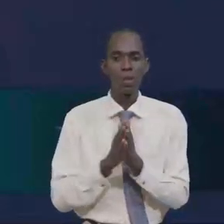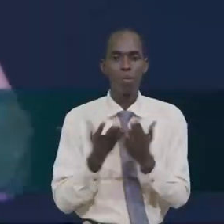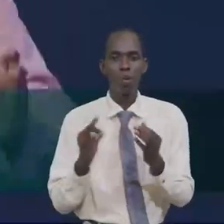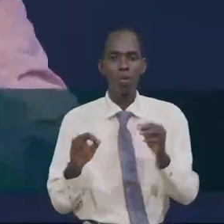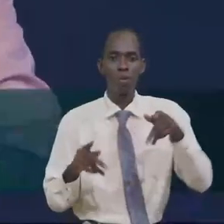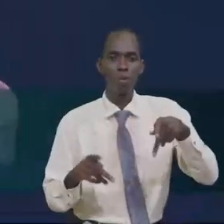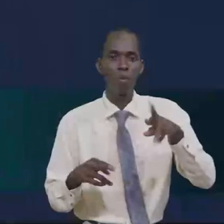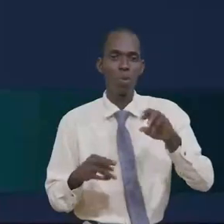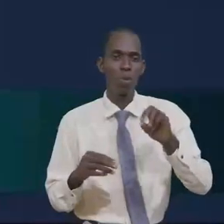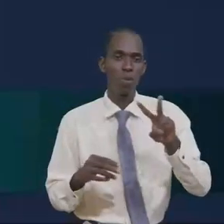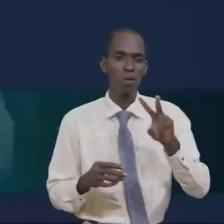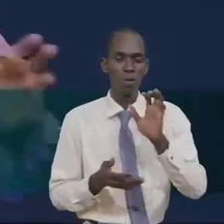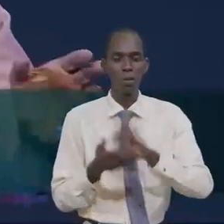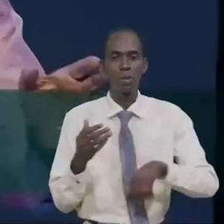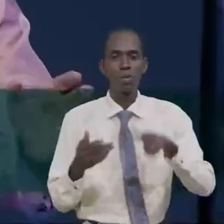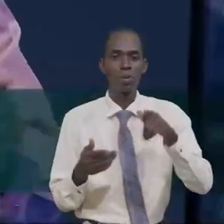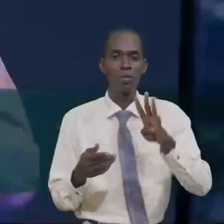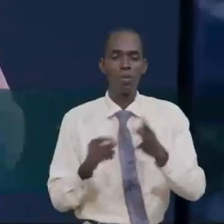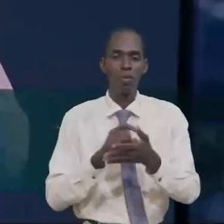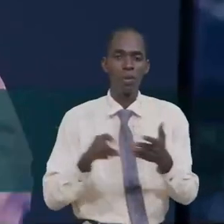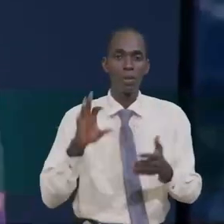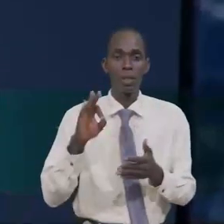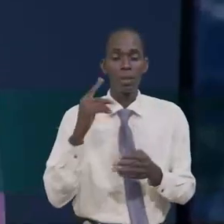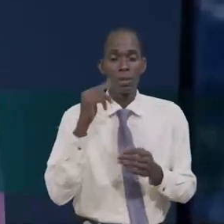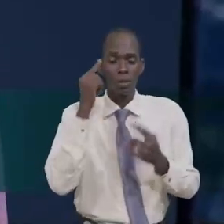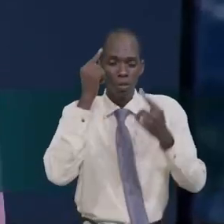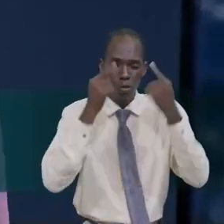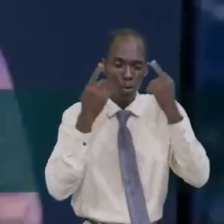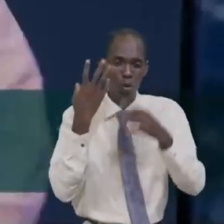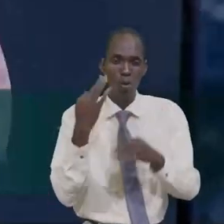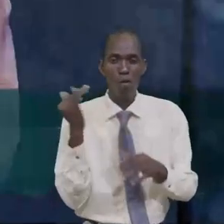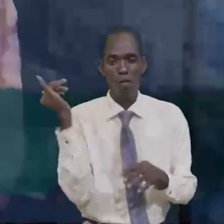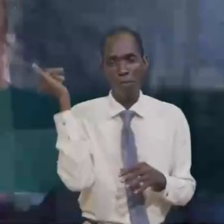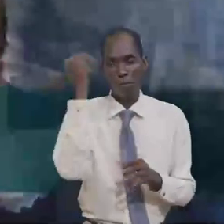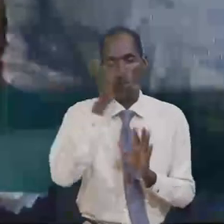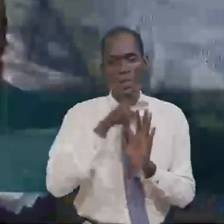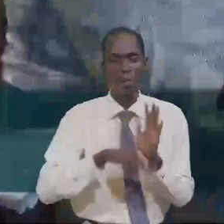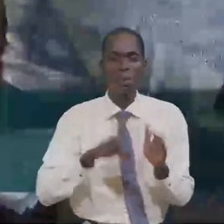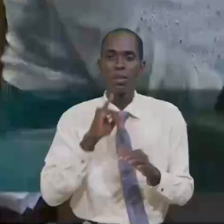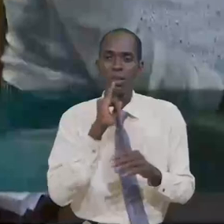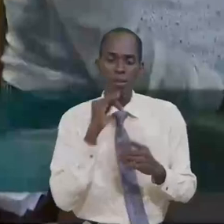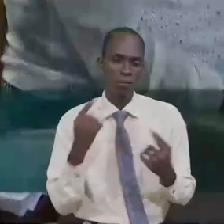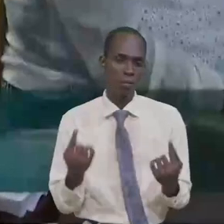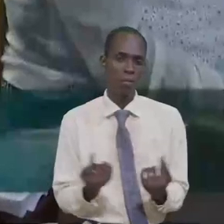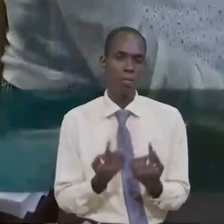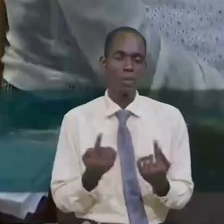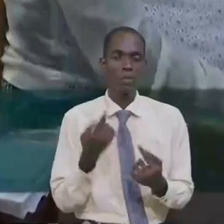24 9 la pensée de la folie n'est que péché